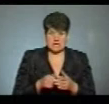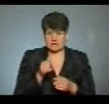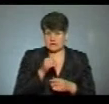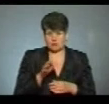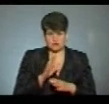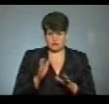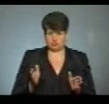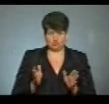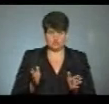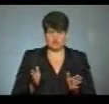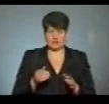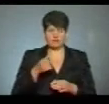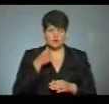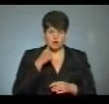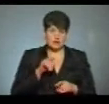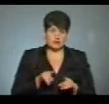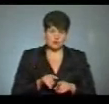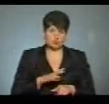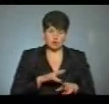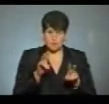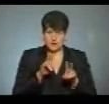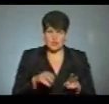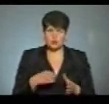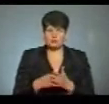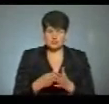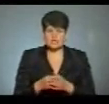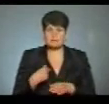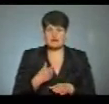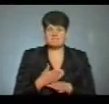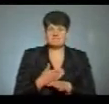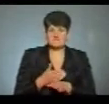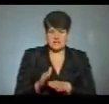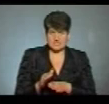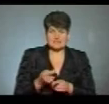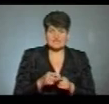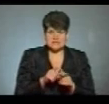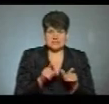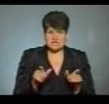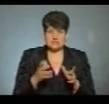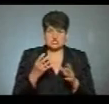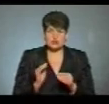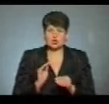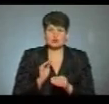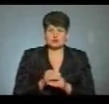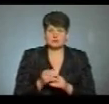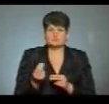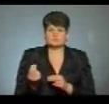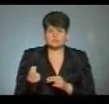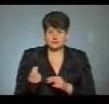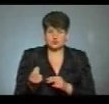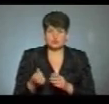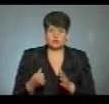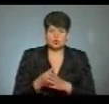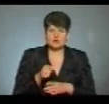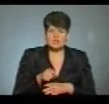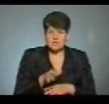бути. І вчора також було переглянуто бюджет, і ми виділили на ці заклади ще додатковий ресурс, щоб до тієї